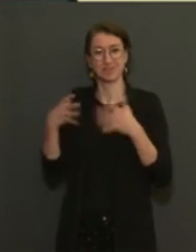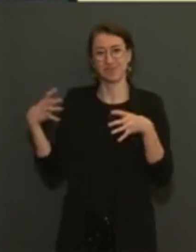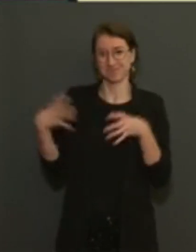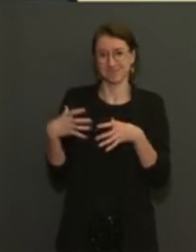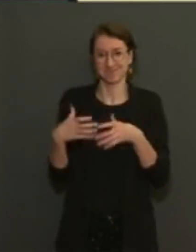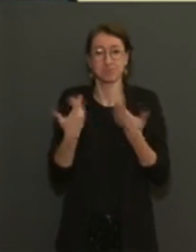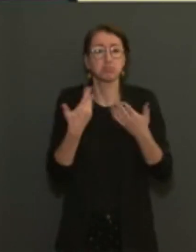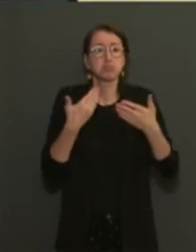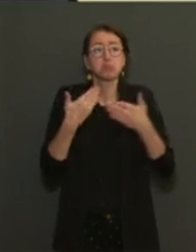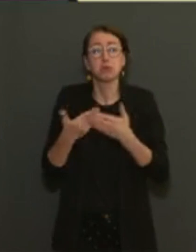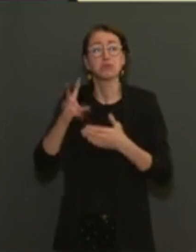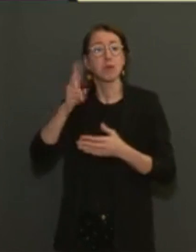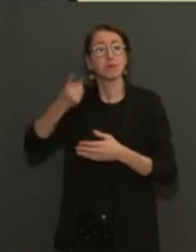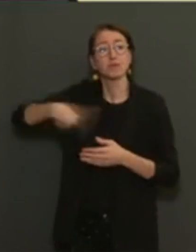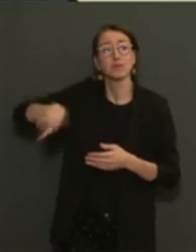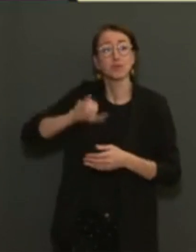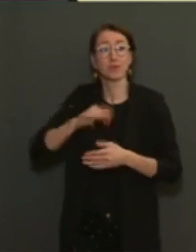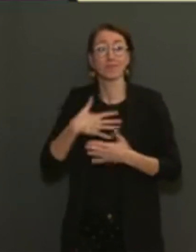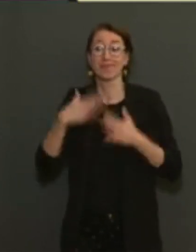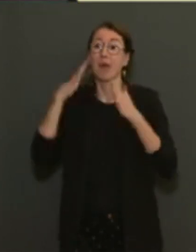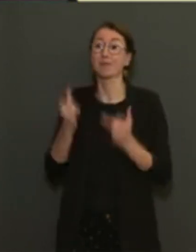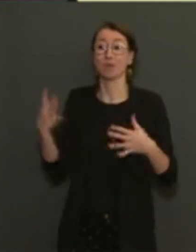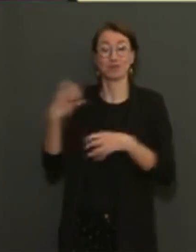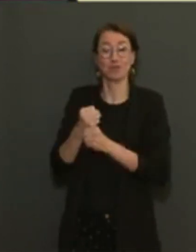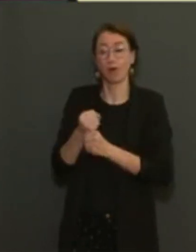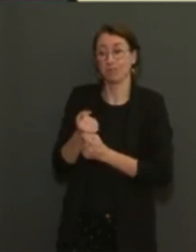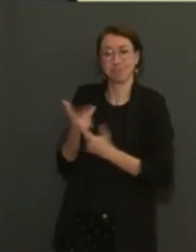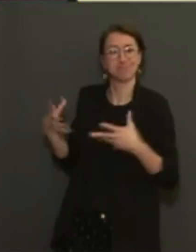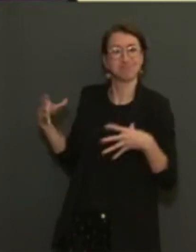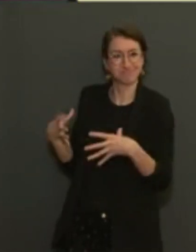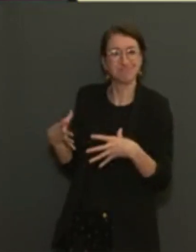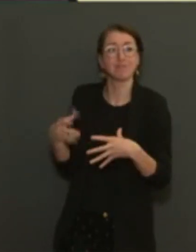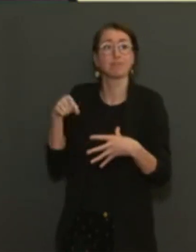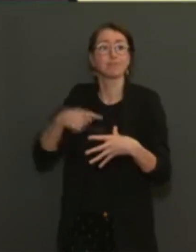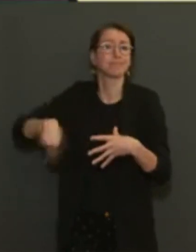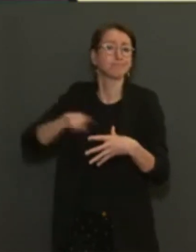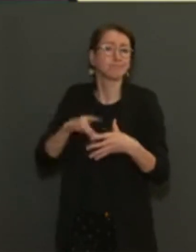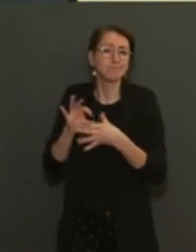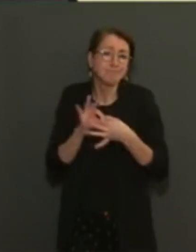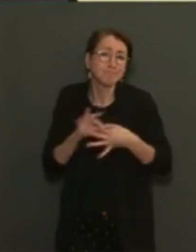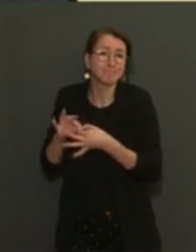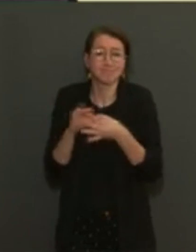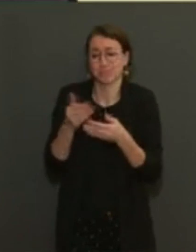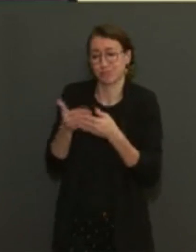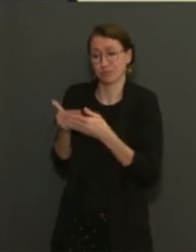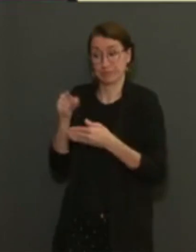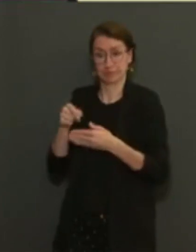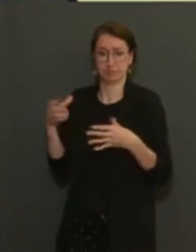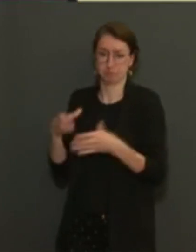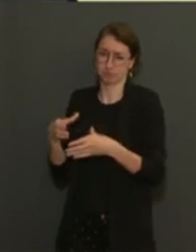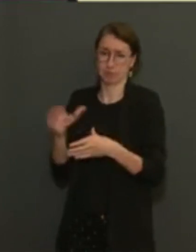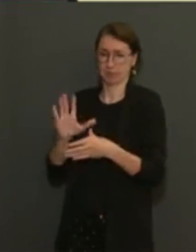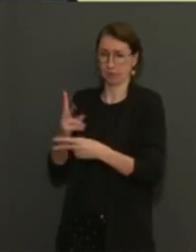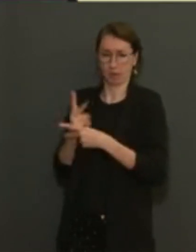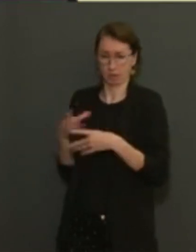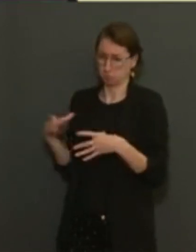contacts étroits par définition, et ceci ne change pas. À l'extérieur de votre foyer, vous